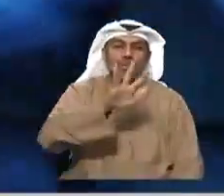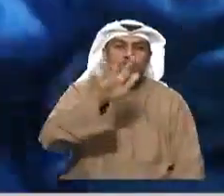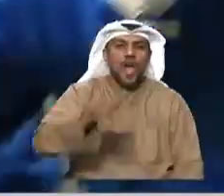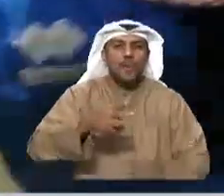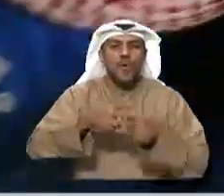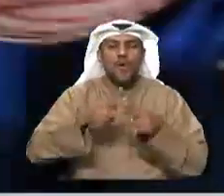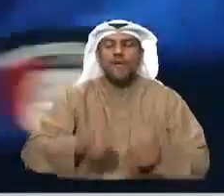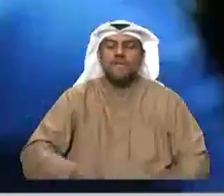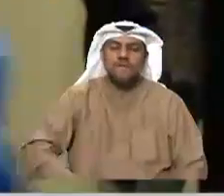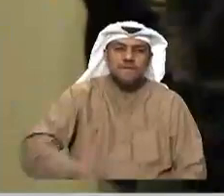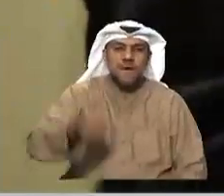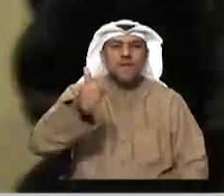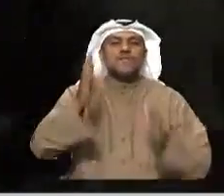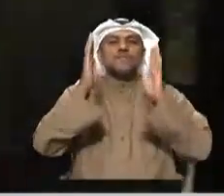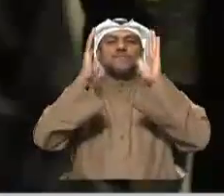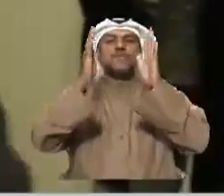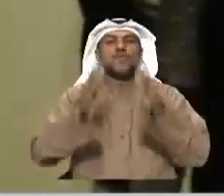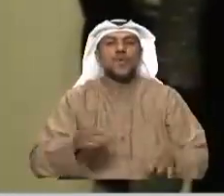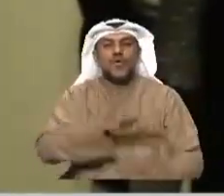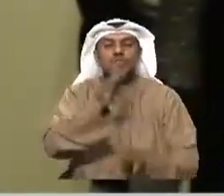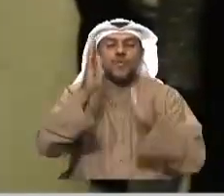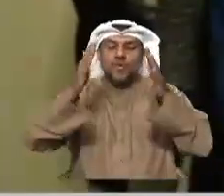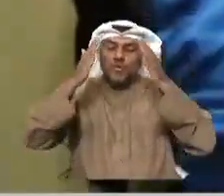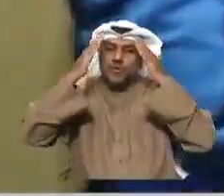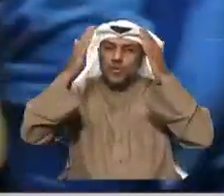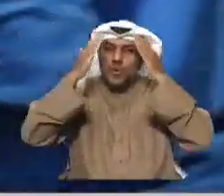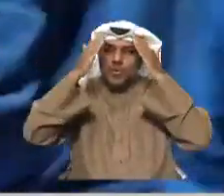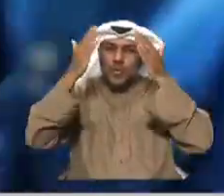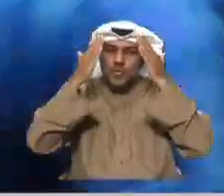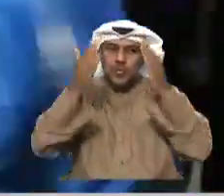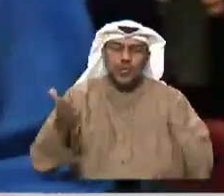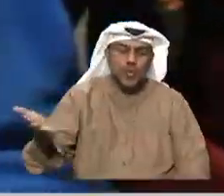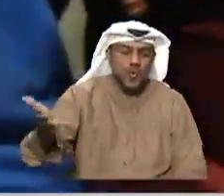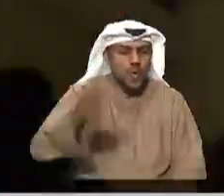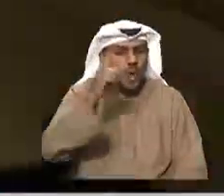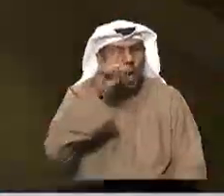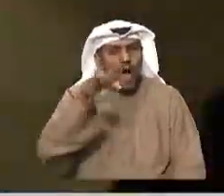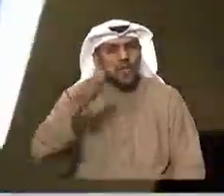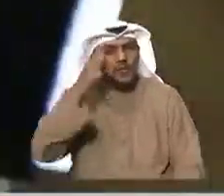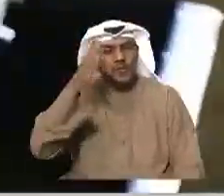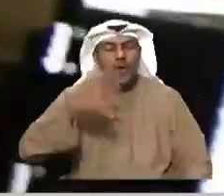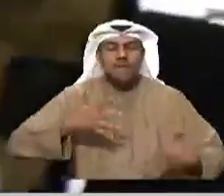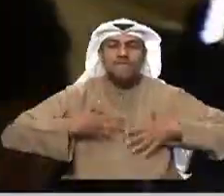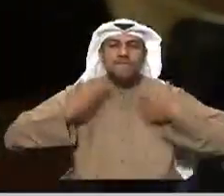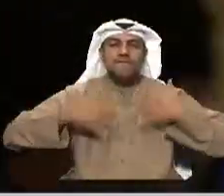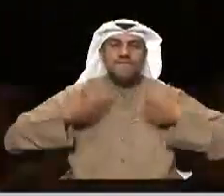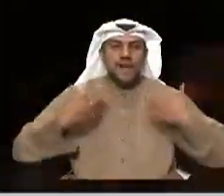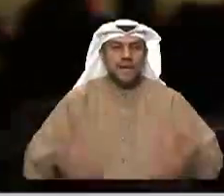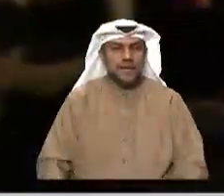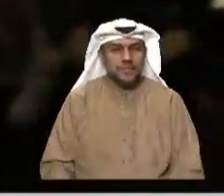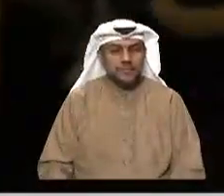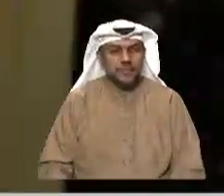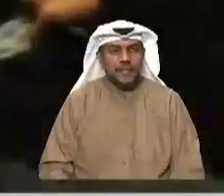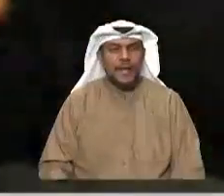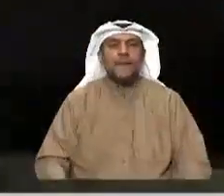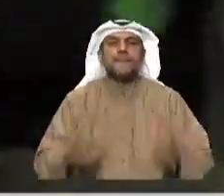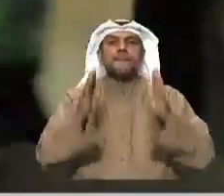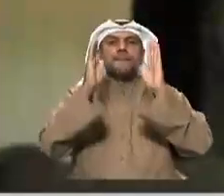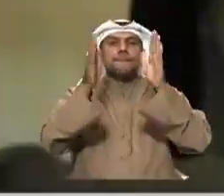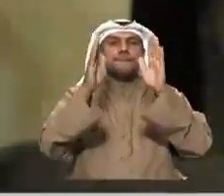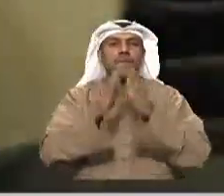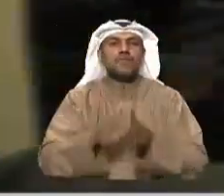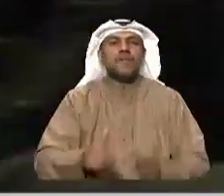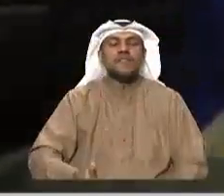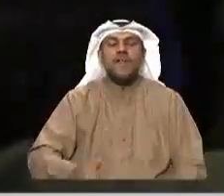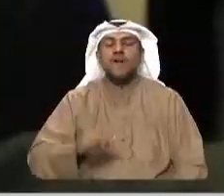للفريق، اليوم كان منظم، شكرا شكرا شكرا، ألف شكر، فرحتونا، مبروك. وهذه إن شاء الله